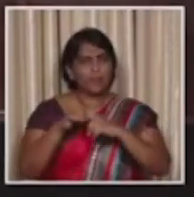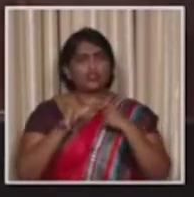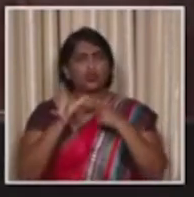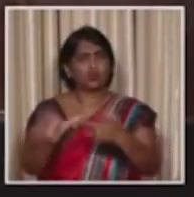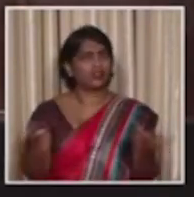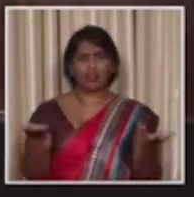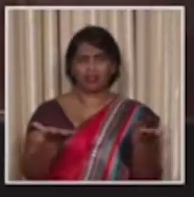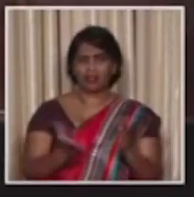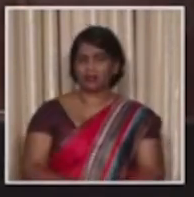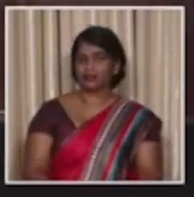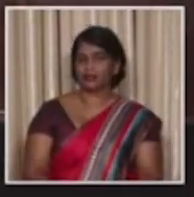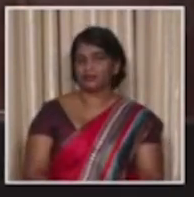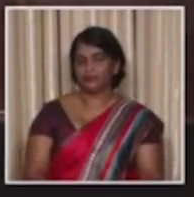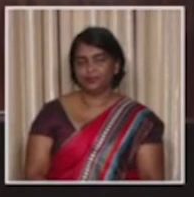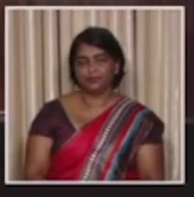ඒක